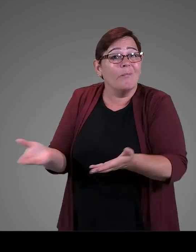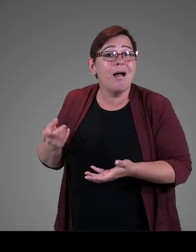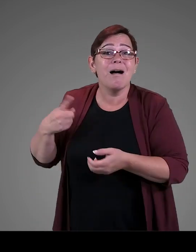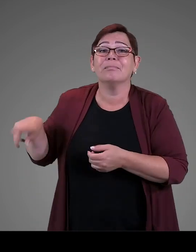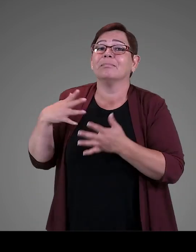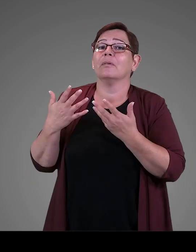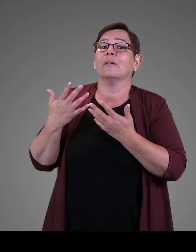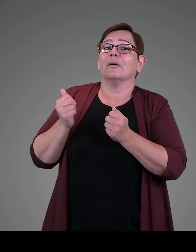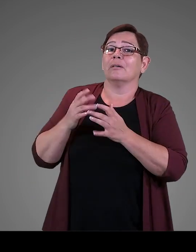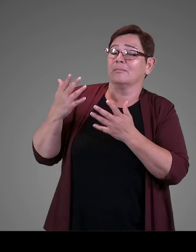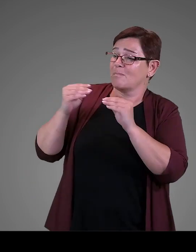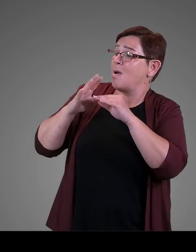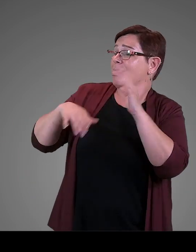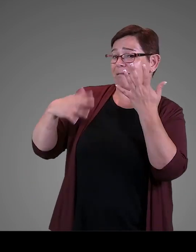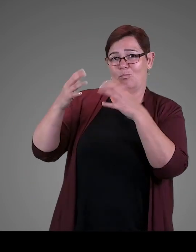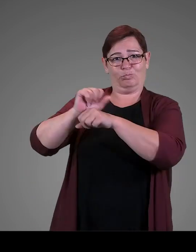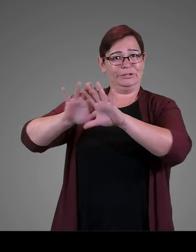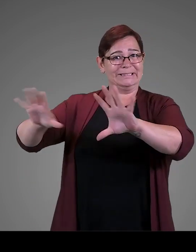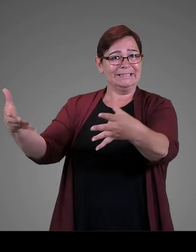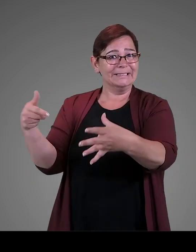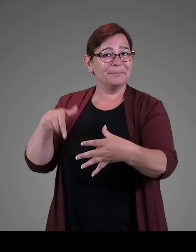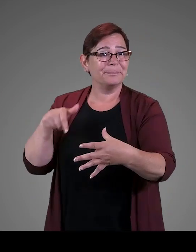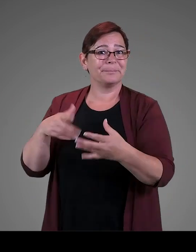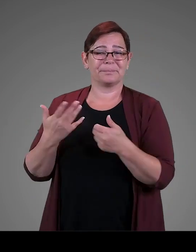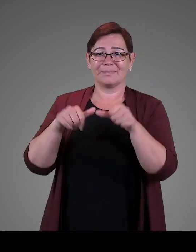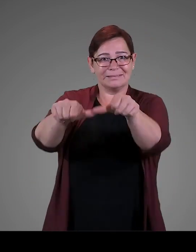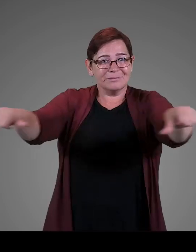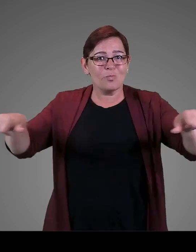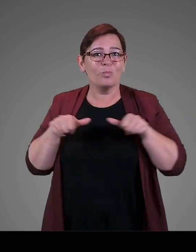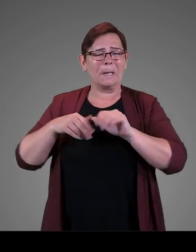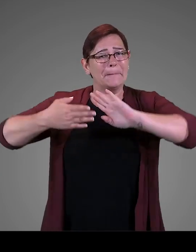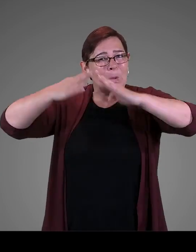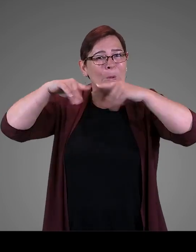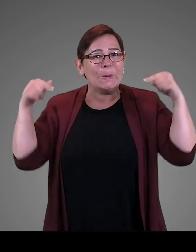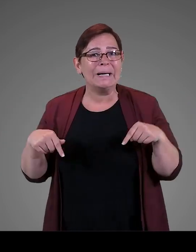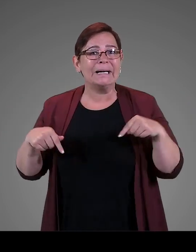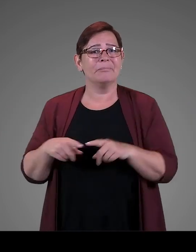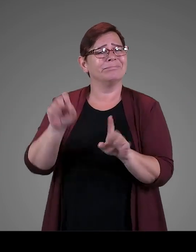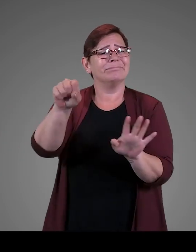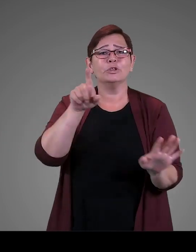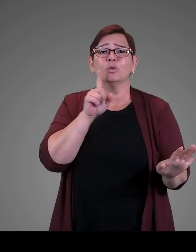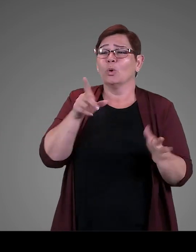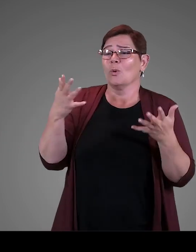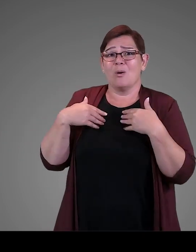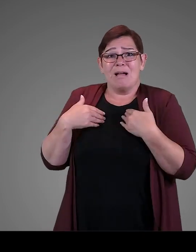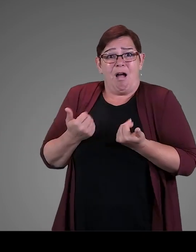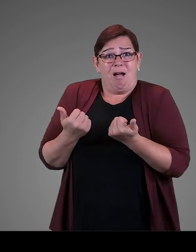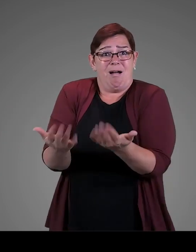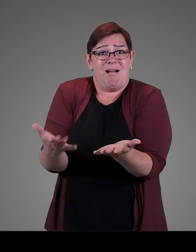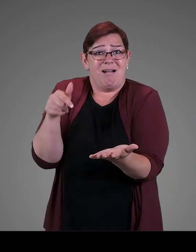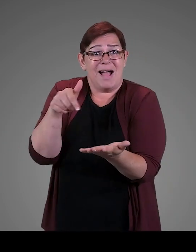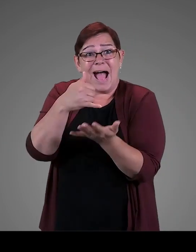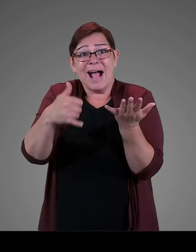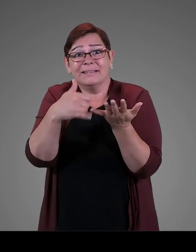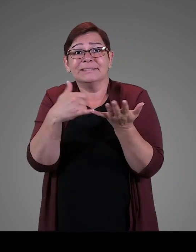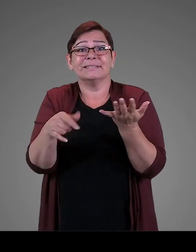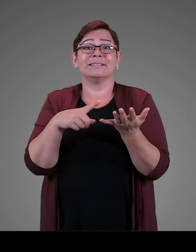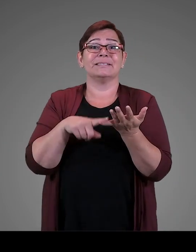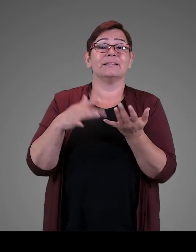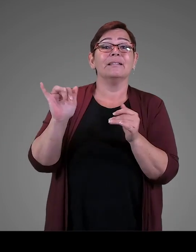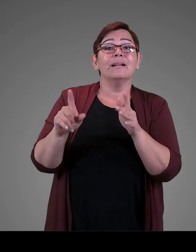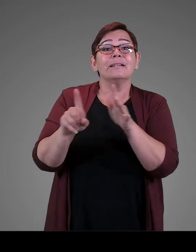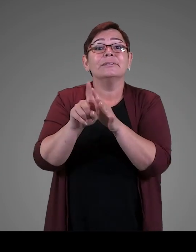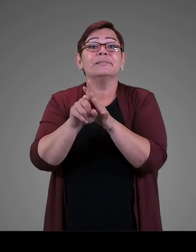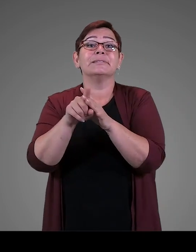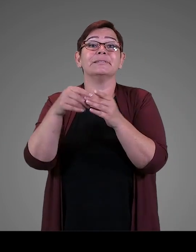rien. Sinon, qu'une équipe de travail, un territoire et une communauté. Mais c'est vrai, c'est quand même ça qu'on offre finalement. Et ressortent de là